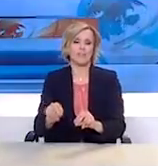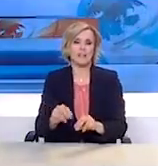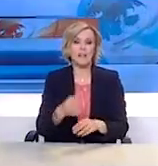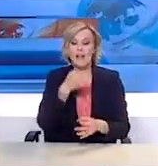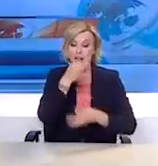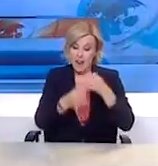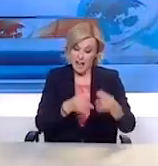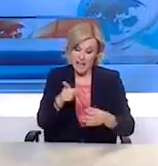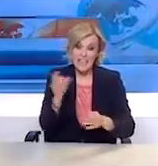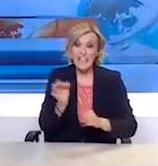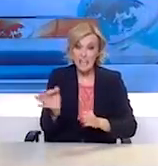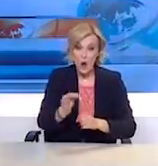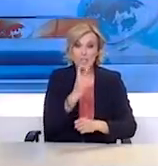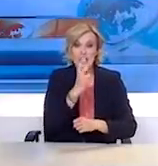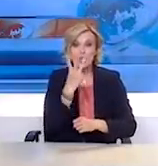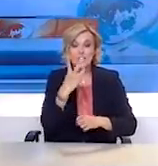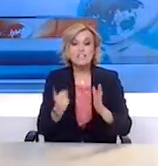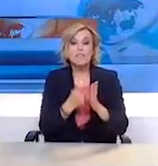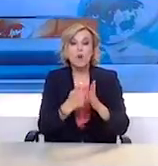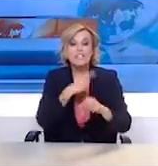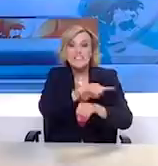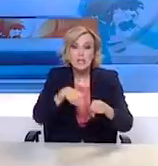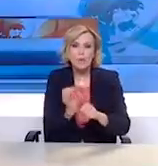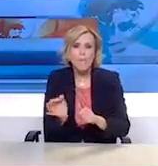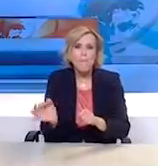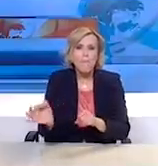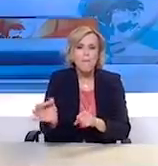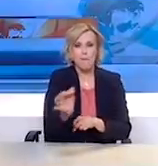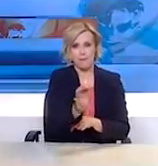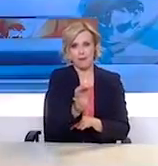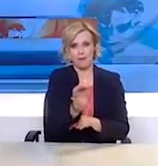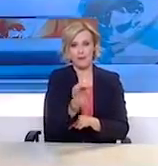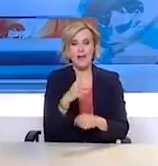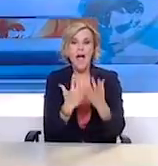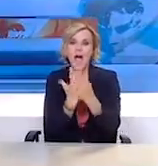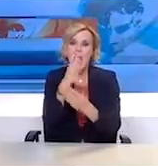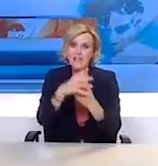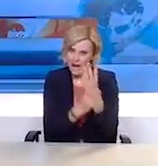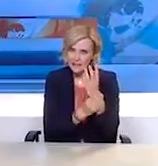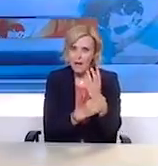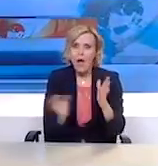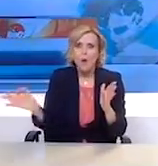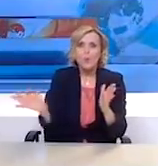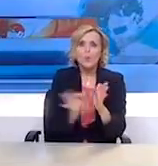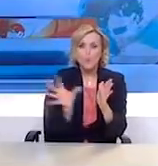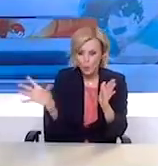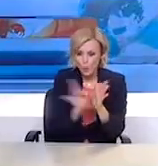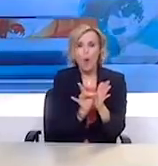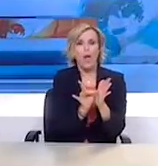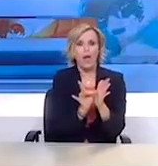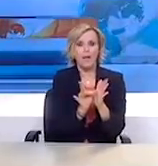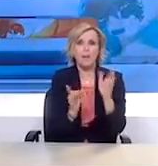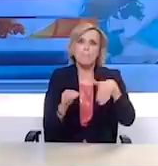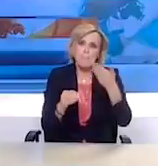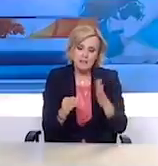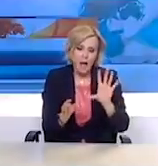ώρα. Επίσης, με τον ίδιο τρόπο, με τα γάντια δηλαδή, μπορεί να μεταφέρουμε τον ιό σε άλλες επιφάνειες. Ένα άλλο